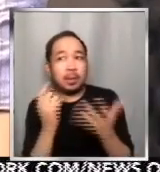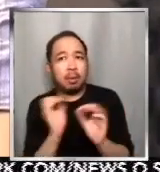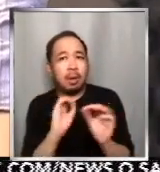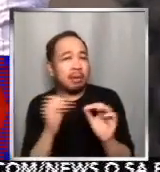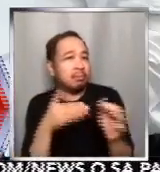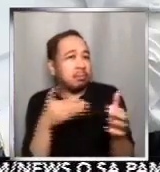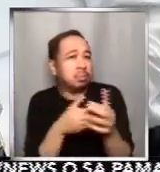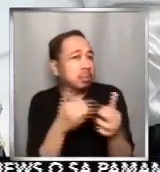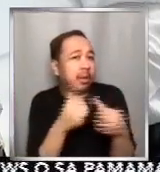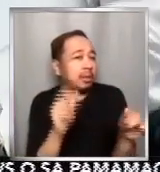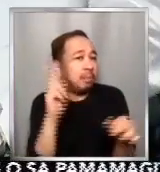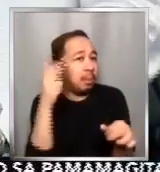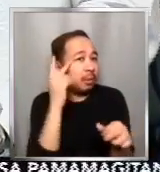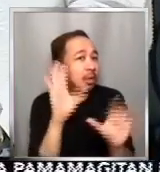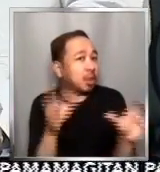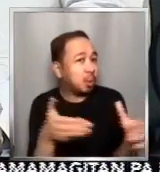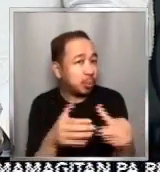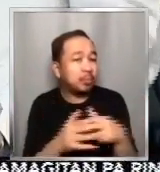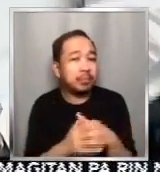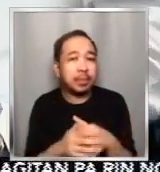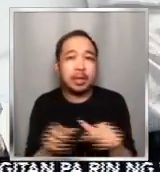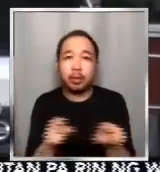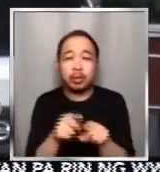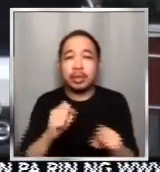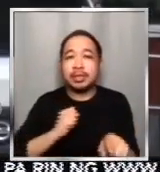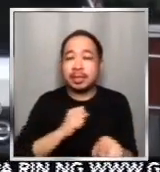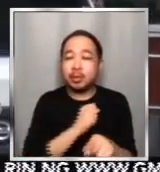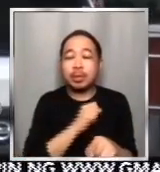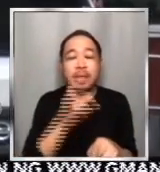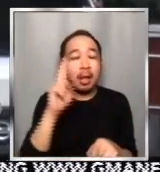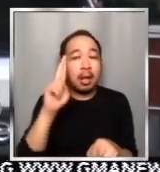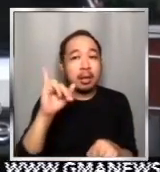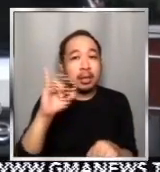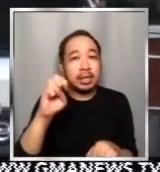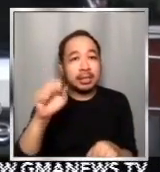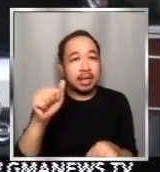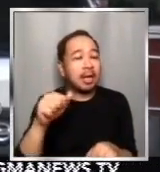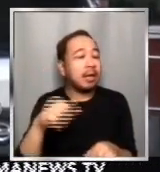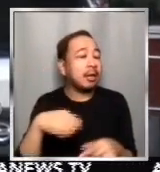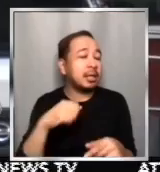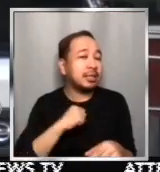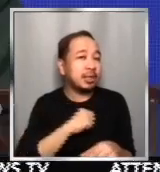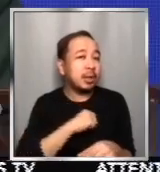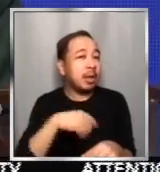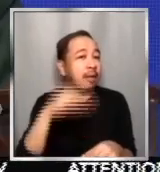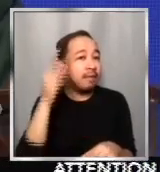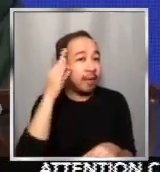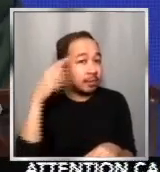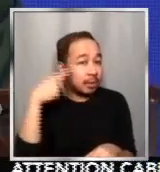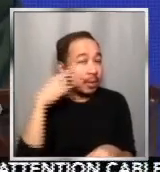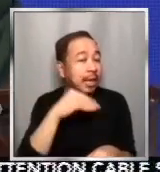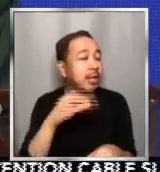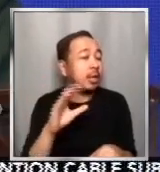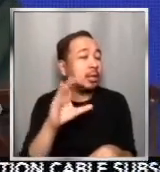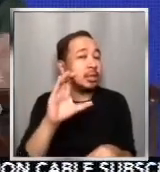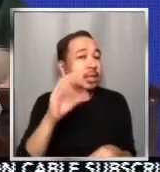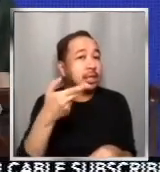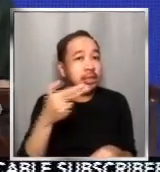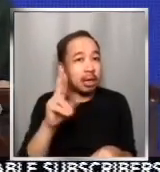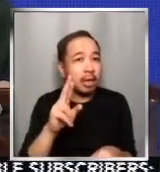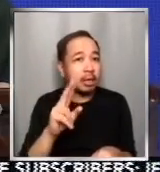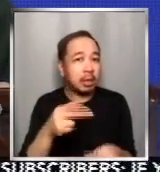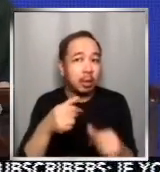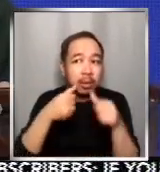political view. Pinuna rin ni Senador Risa Ontiveros, Francis Pangilinan at ng Commission on Human Rights ang pahayag ni